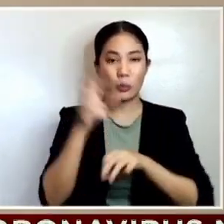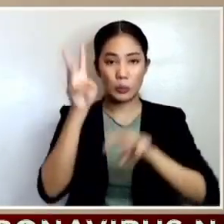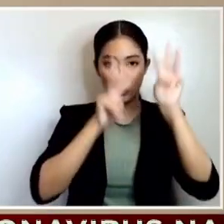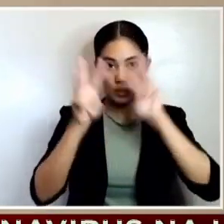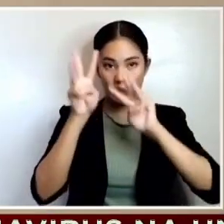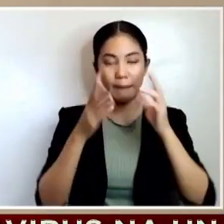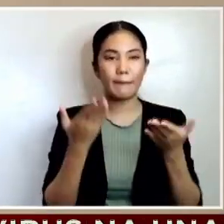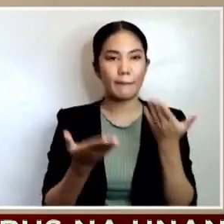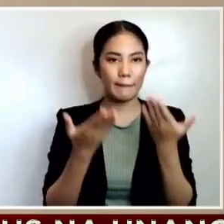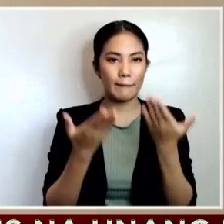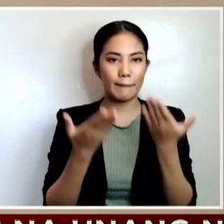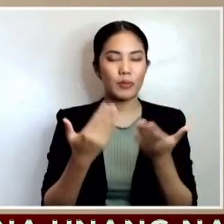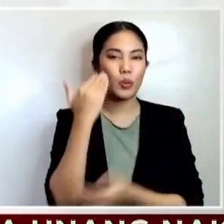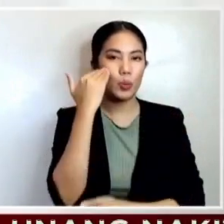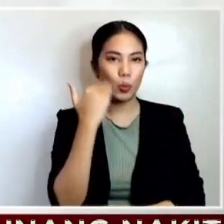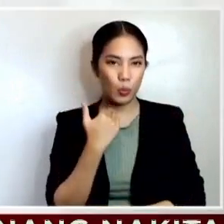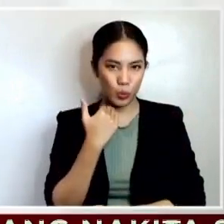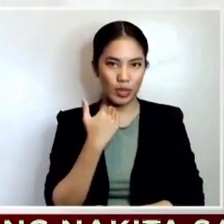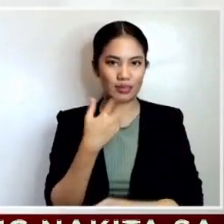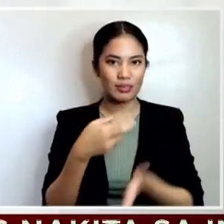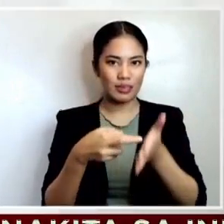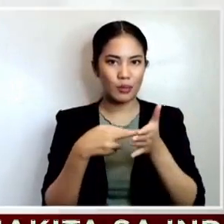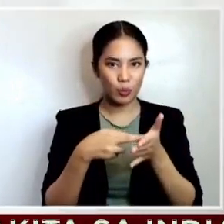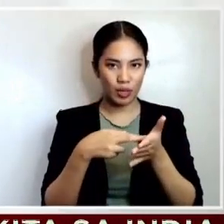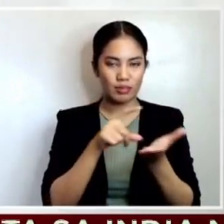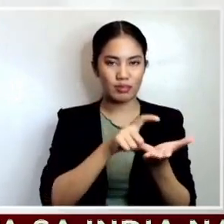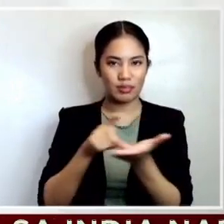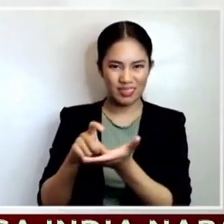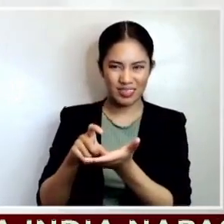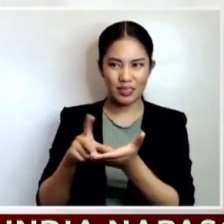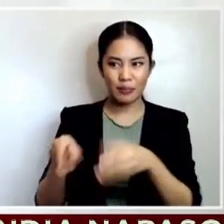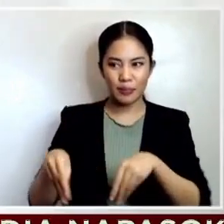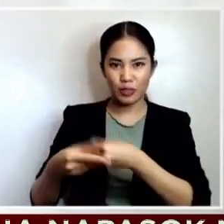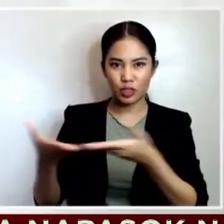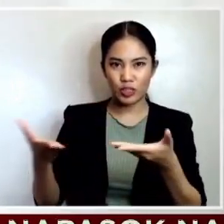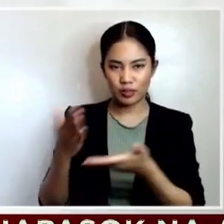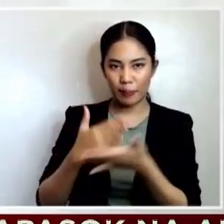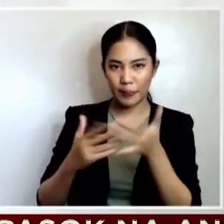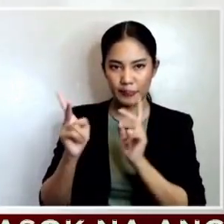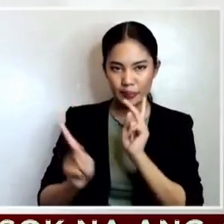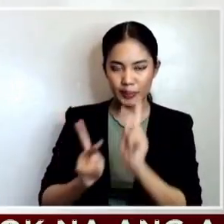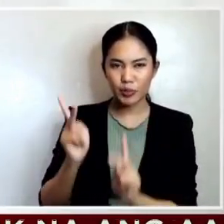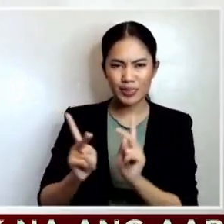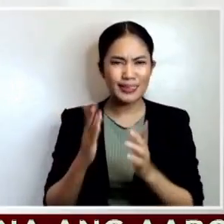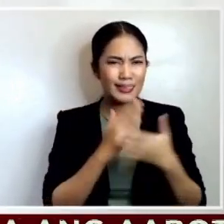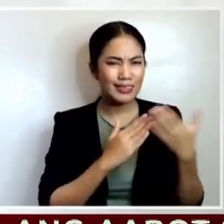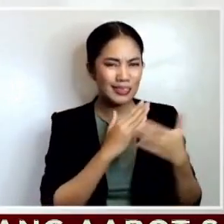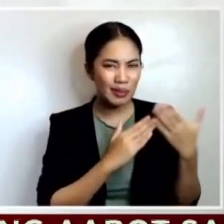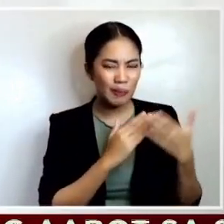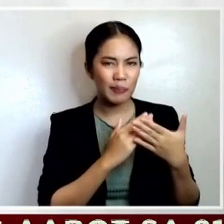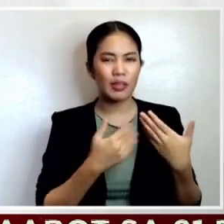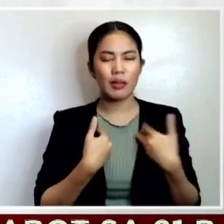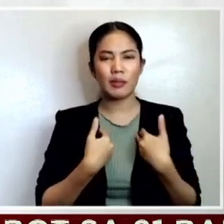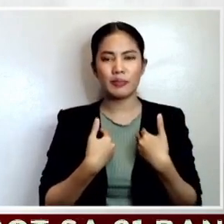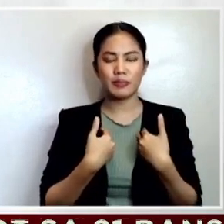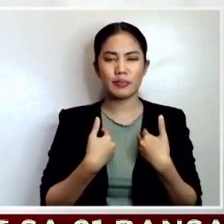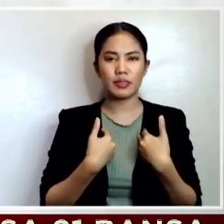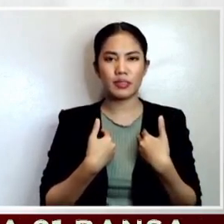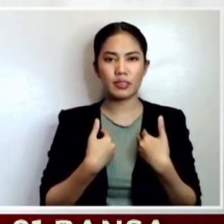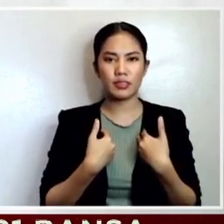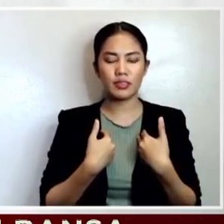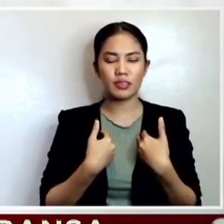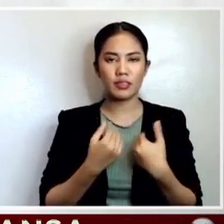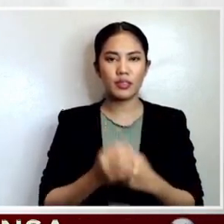na dose ang naibibigay sa ilan. Meron naman parang range yan na hindi mo sasabihin na talaga kailangan